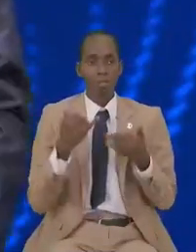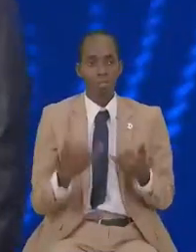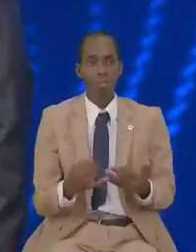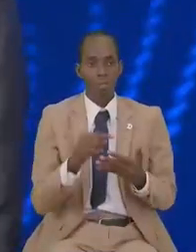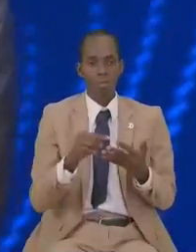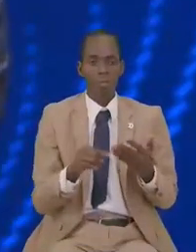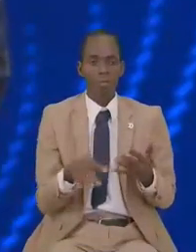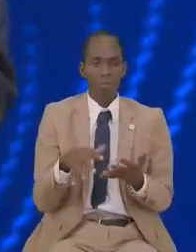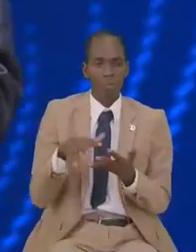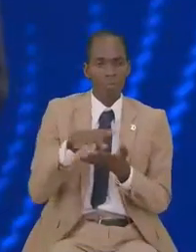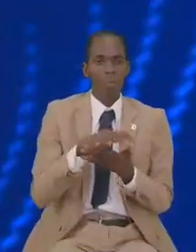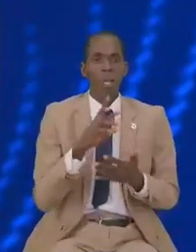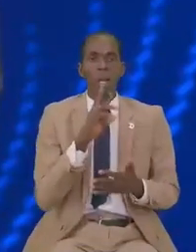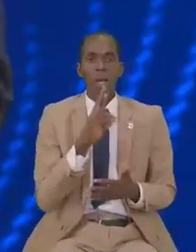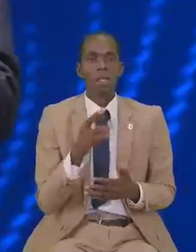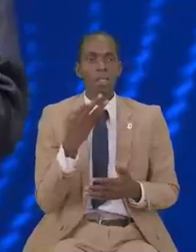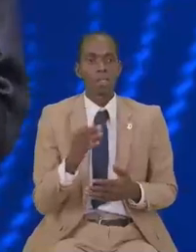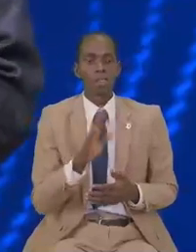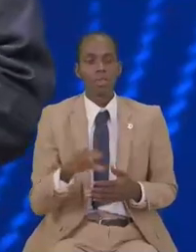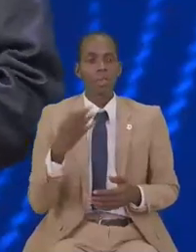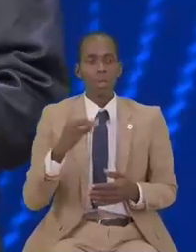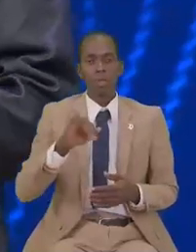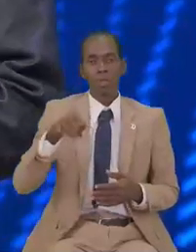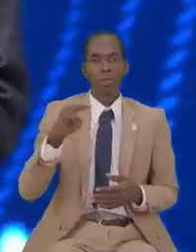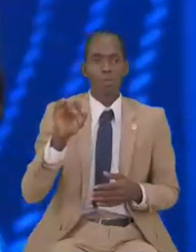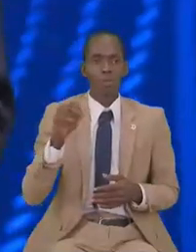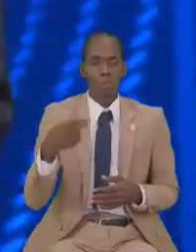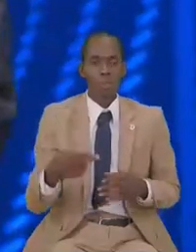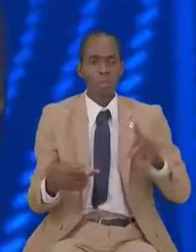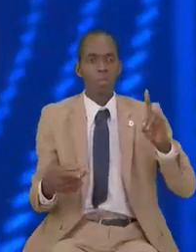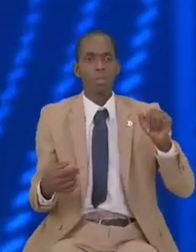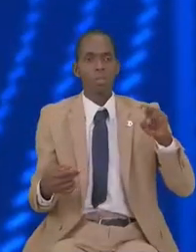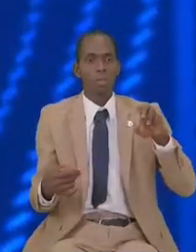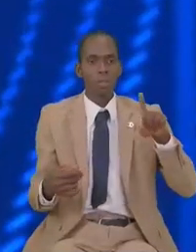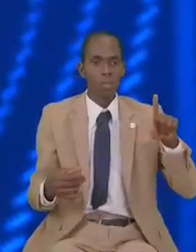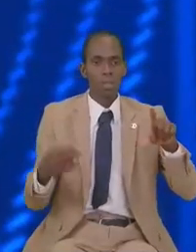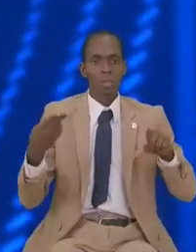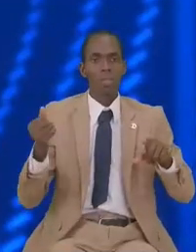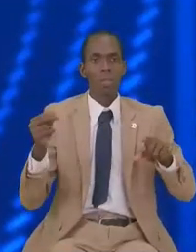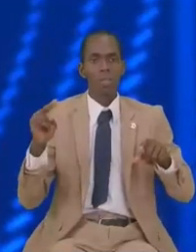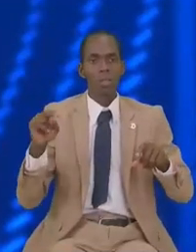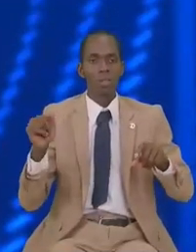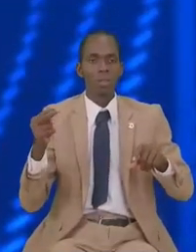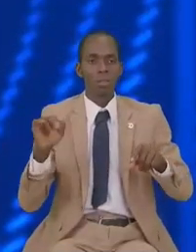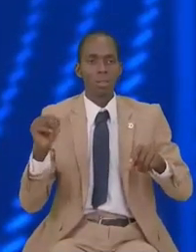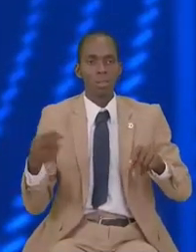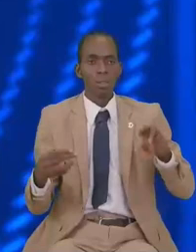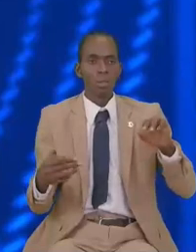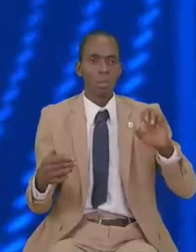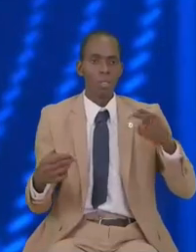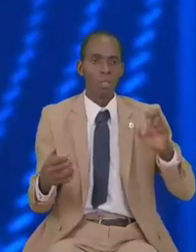Il y avait parmi eux d'entre les enfants de Juda, Daniel, Anania, Michaël et Azaria. Le verset 7 maintenant